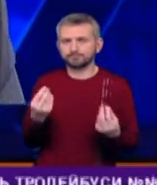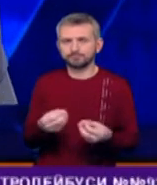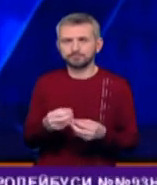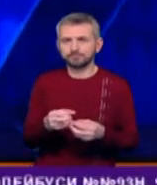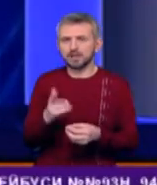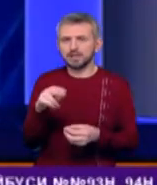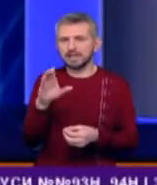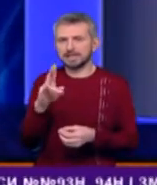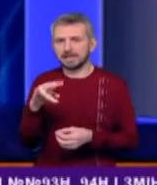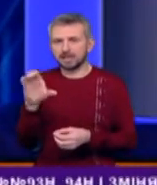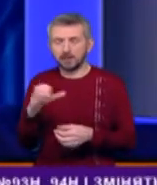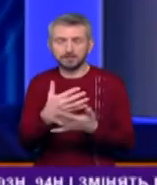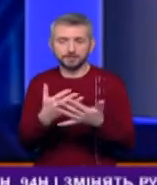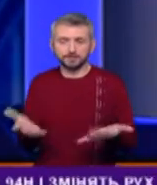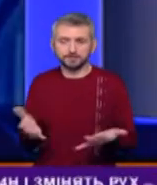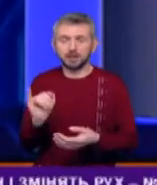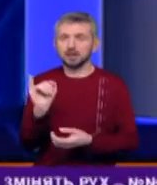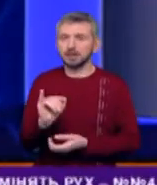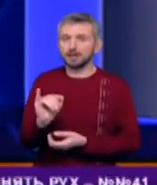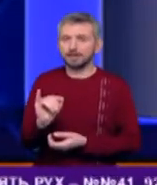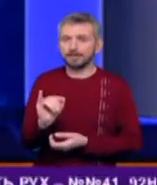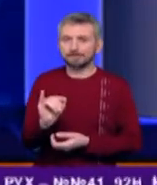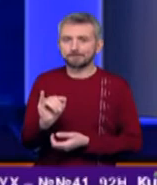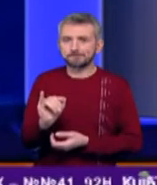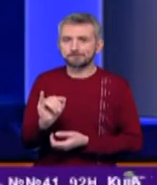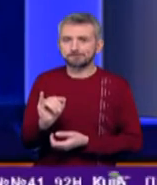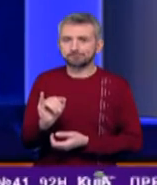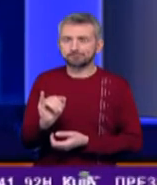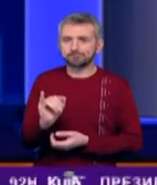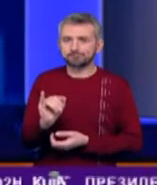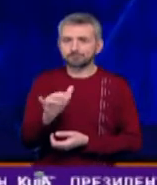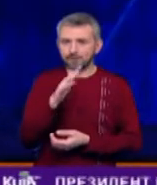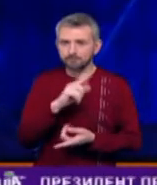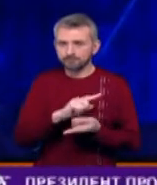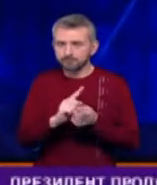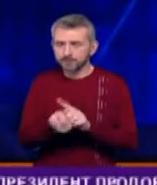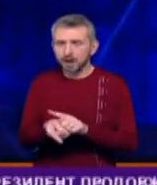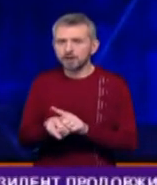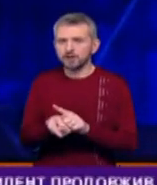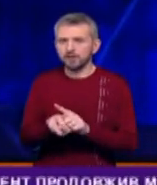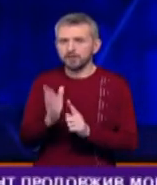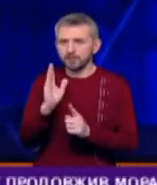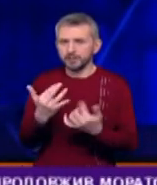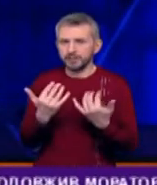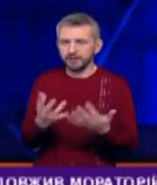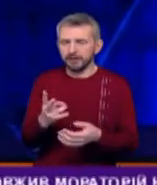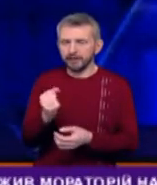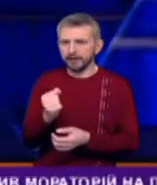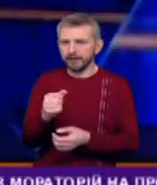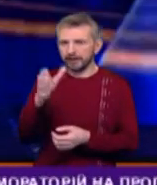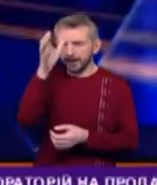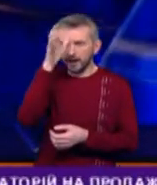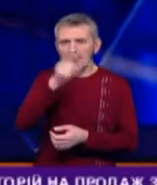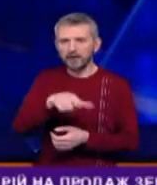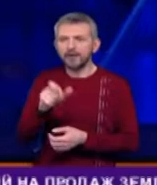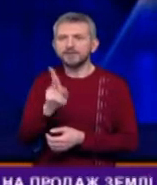надзвичайних ситуацій і тому подібне служби. І ми з часом відродиться і запит, зокрема, на науковців,